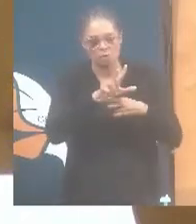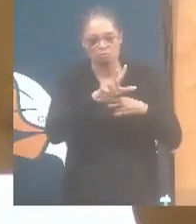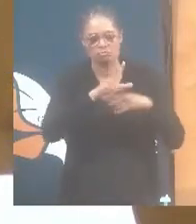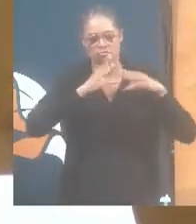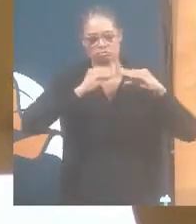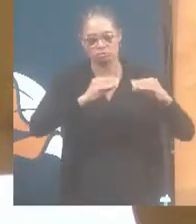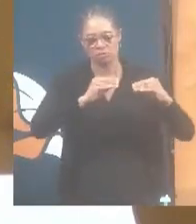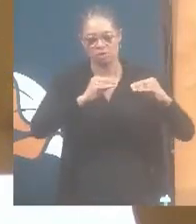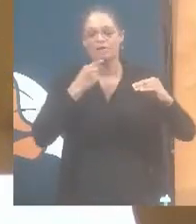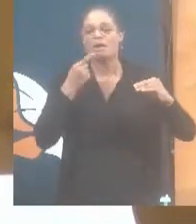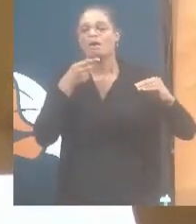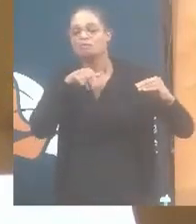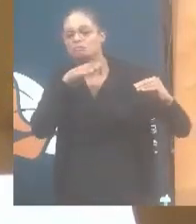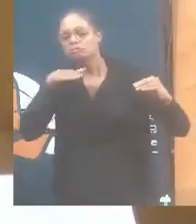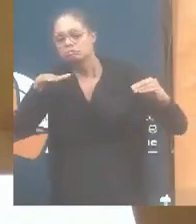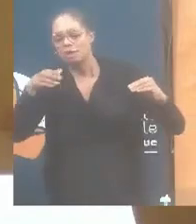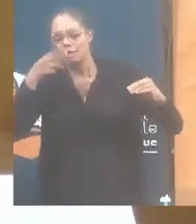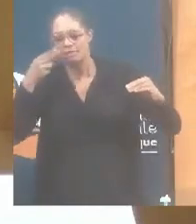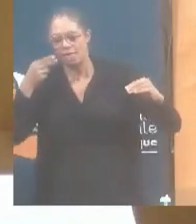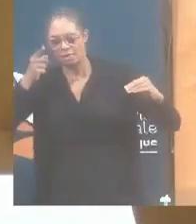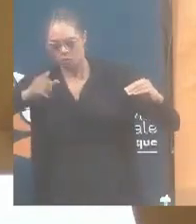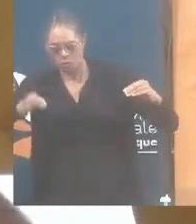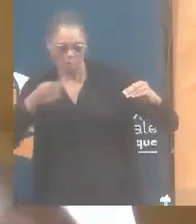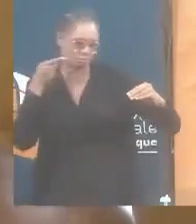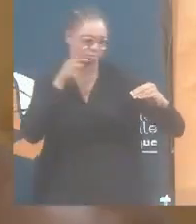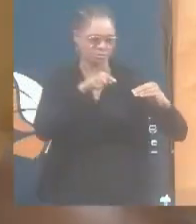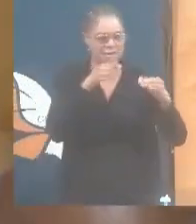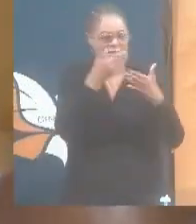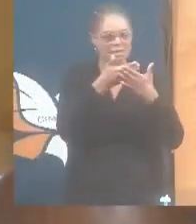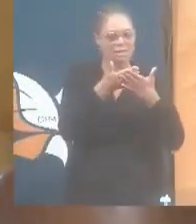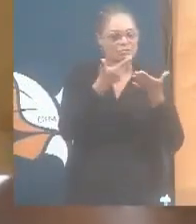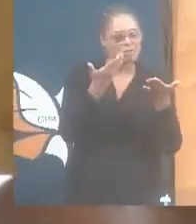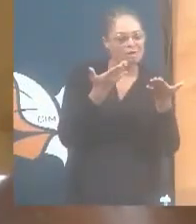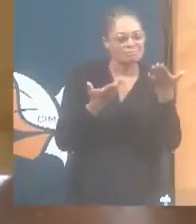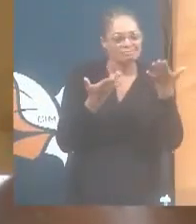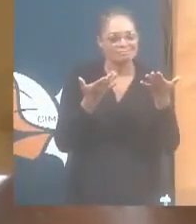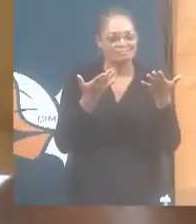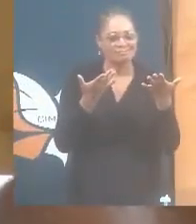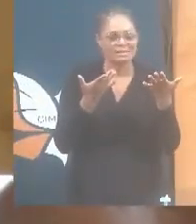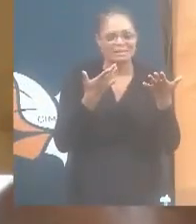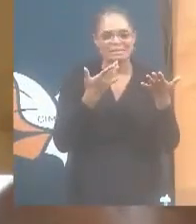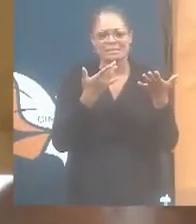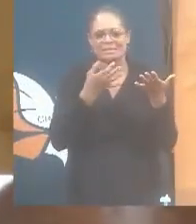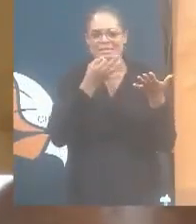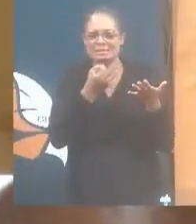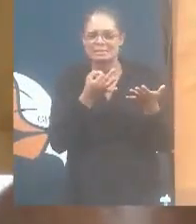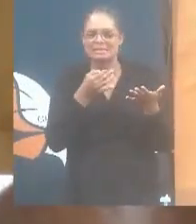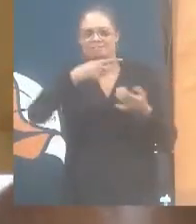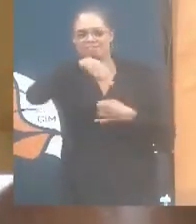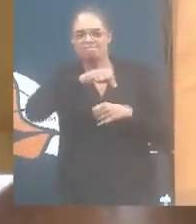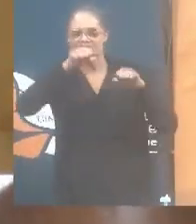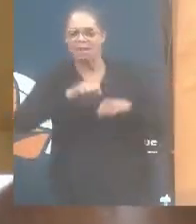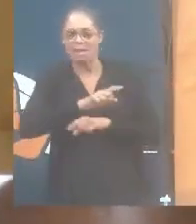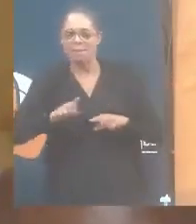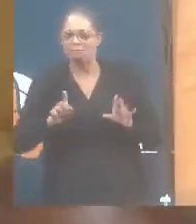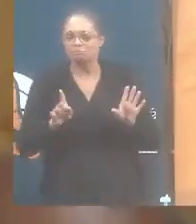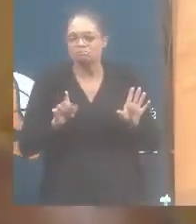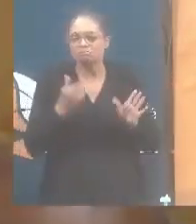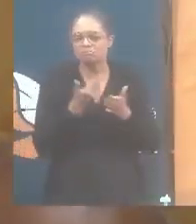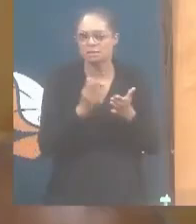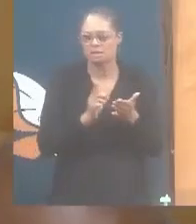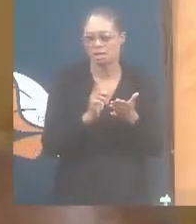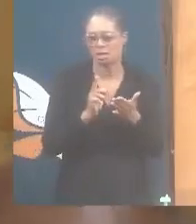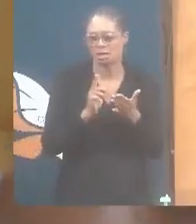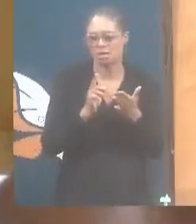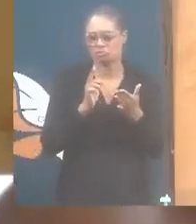la cyberattaque, reflète surtout, je ne vais pas parler d'incapacité parce que je n'ai pas de jugement de valeur